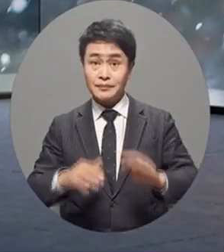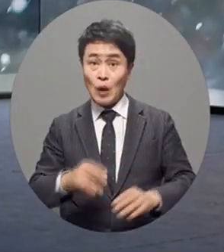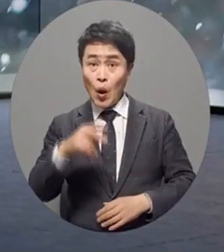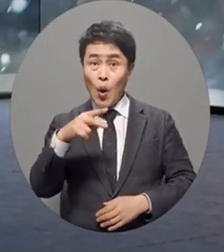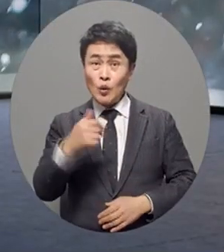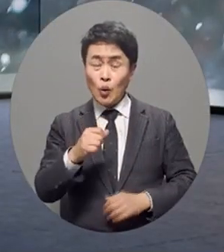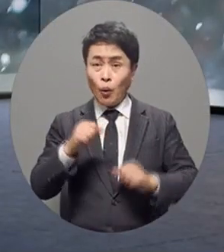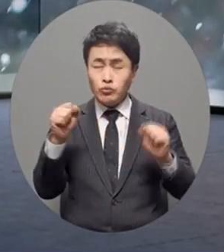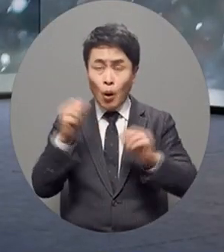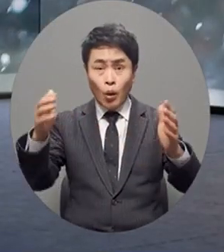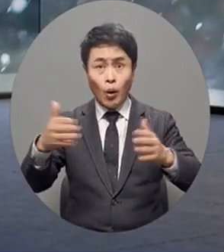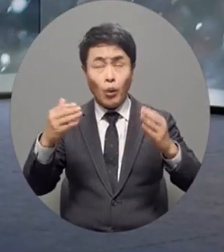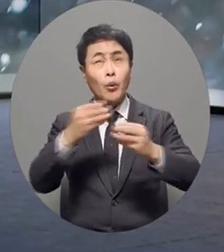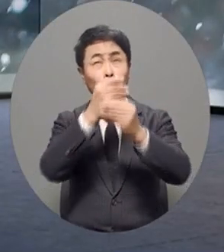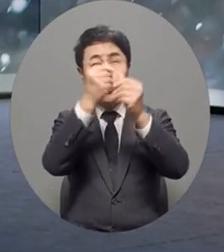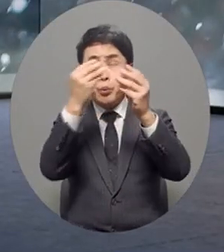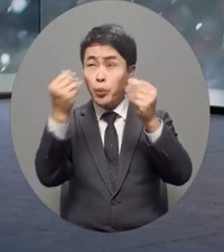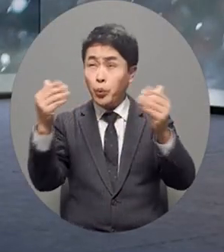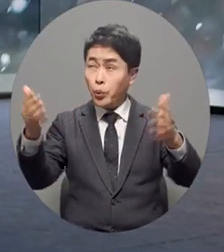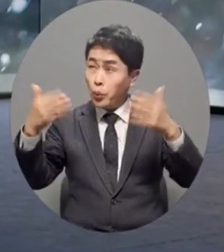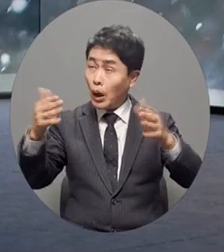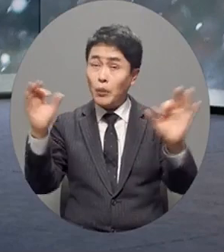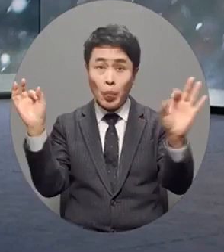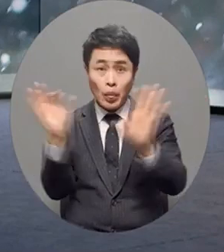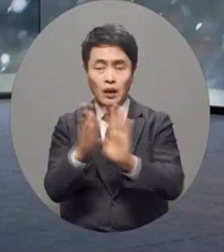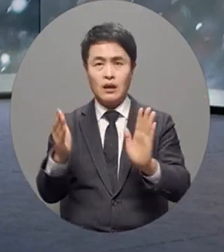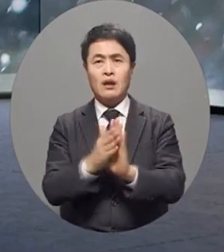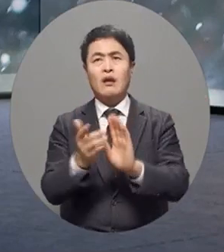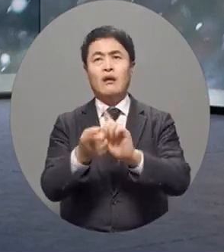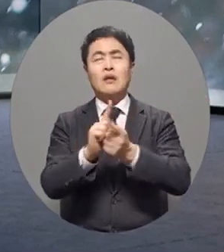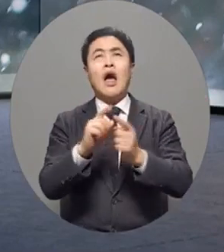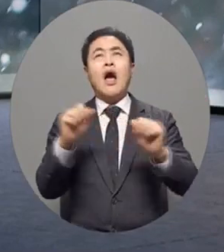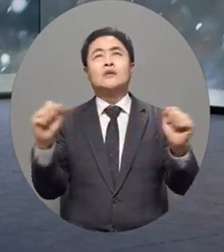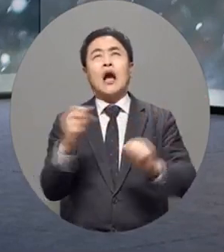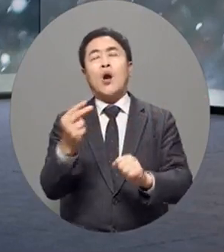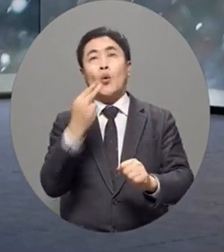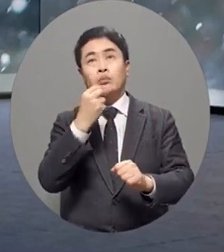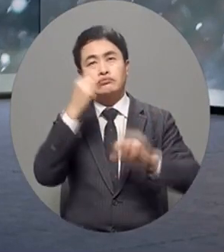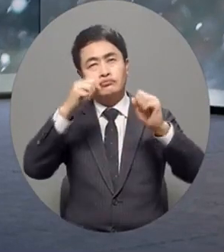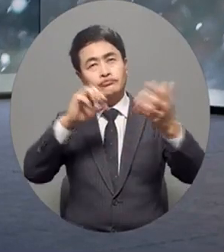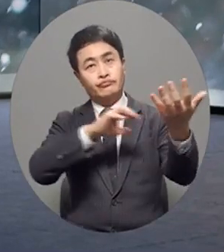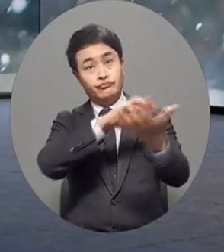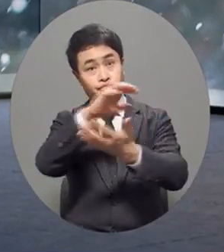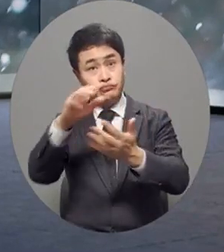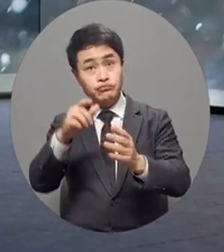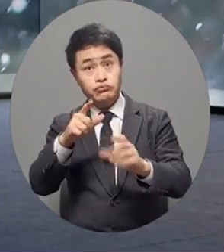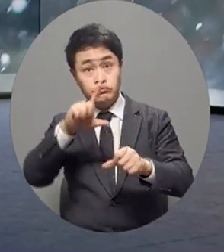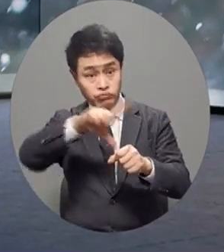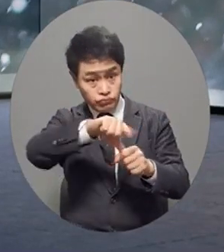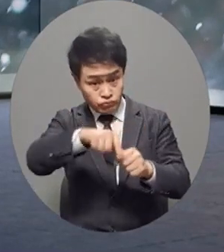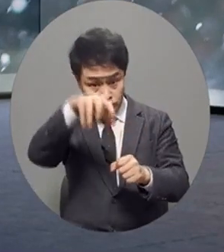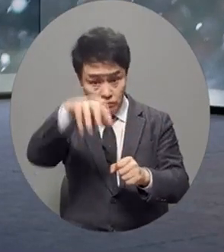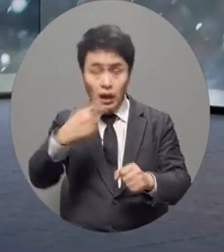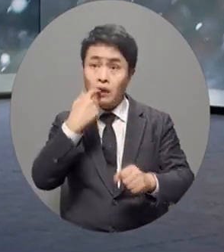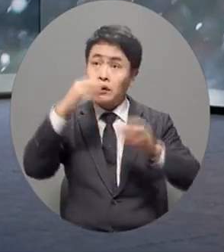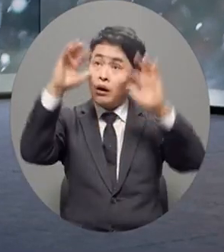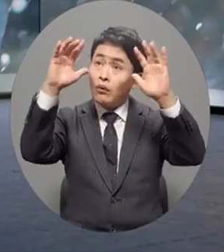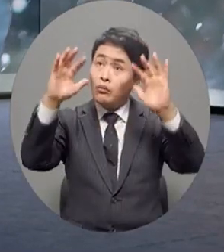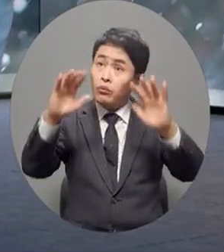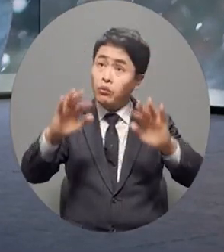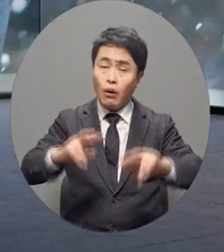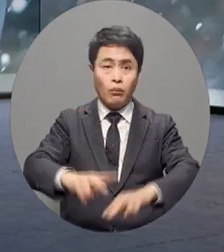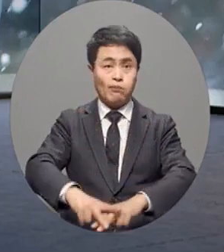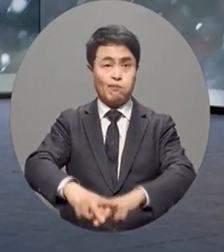불어온 찬바람에 미세먼지는 모두 물러갔는데요. 대신 찬 공기가 만들어낸 눈구름이 들어와 수도권 지방부터 눈이 쌓이기 시작을